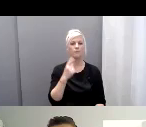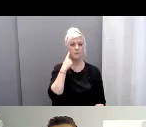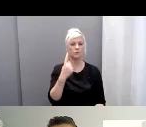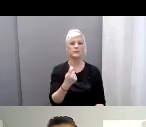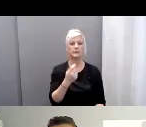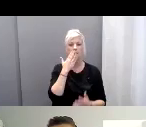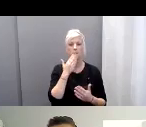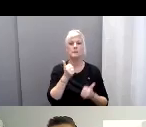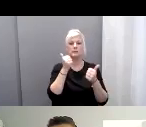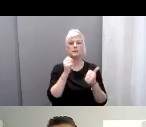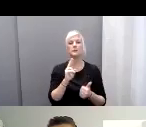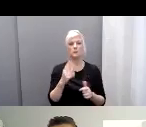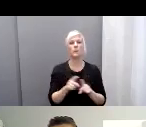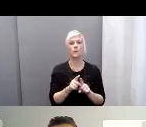fall.